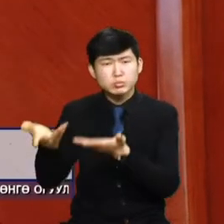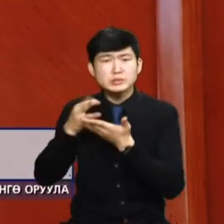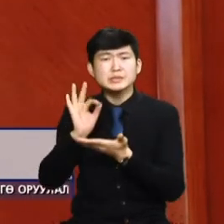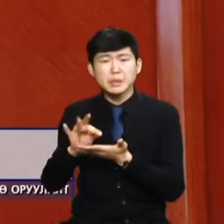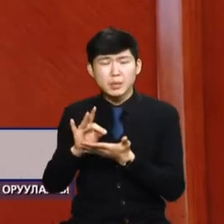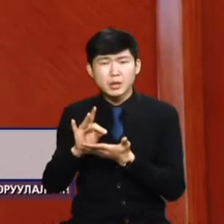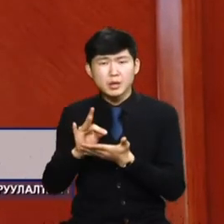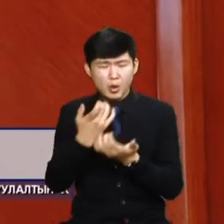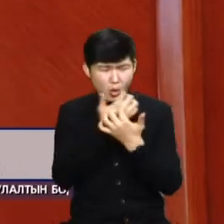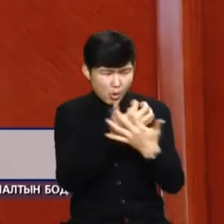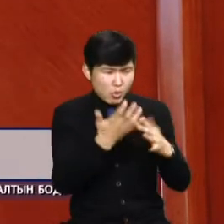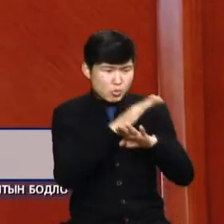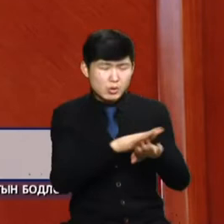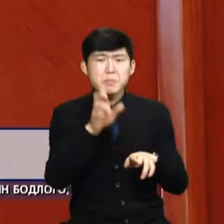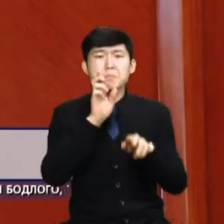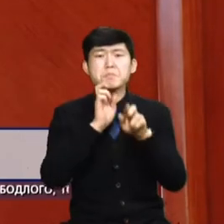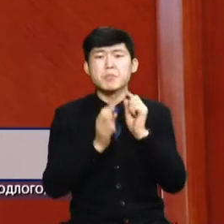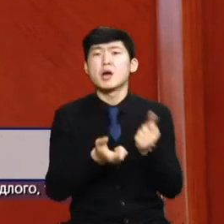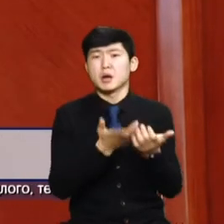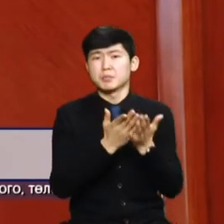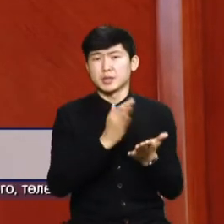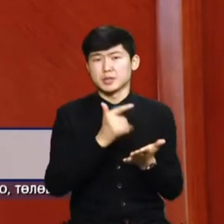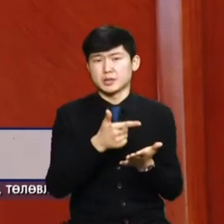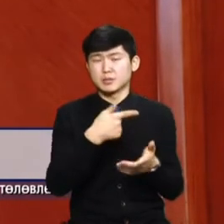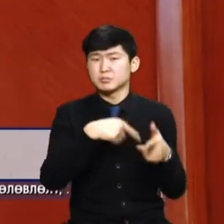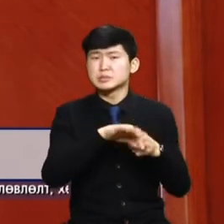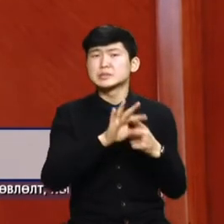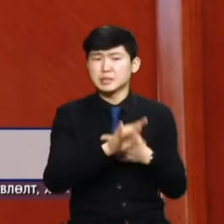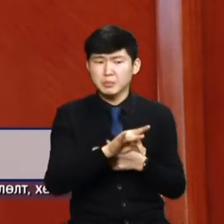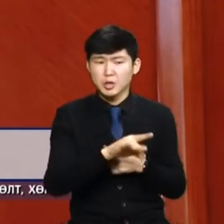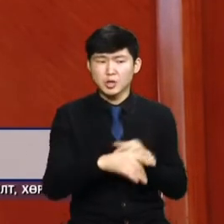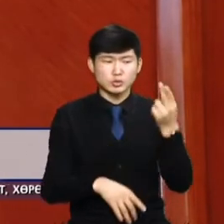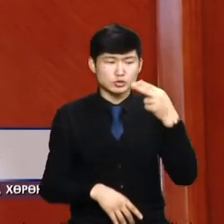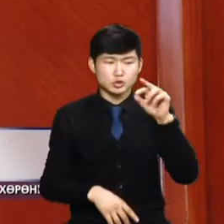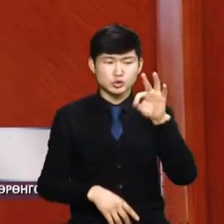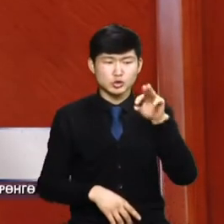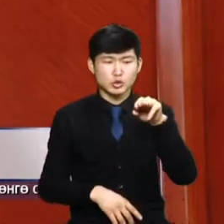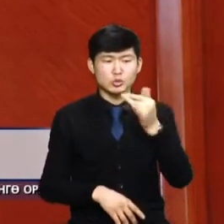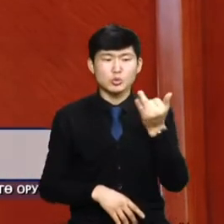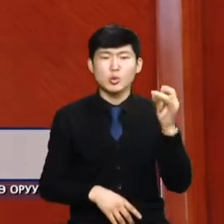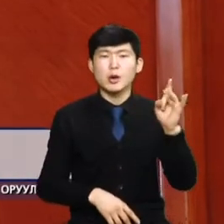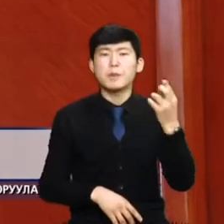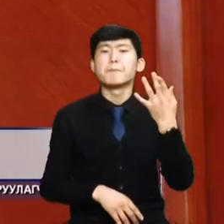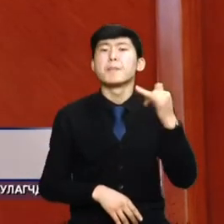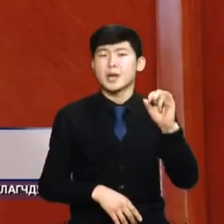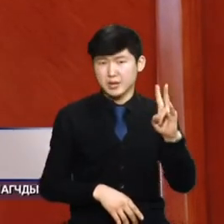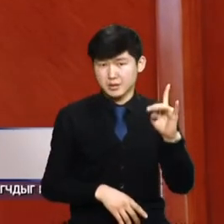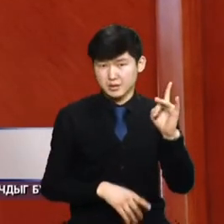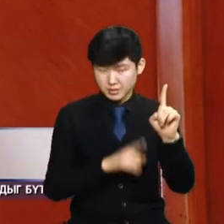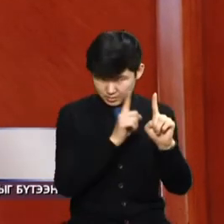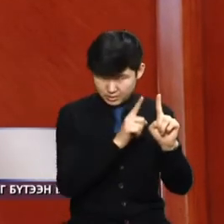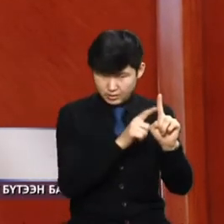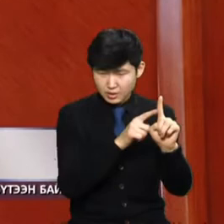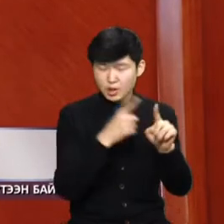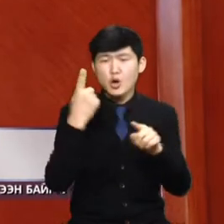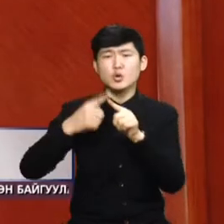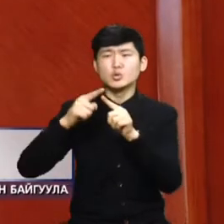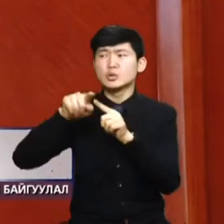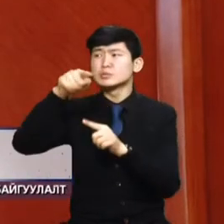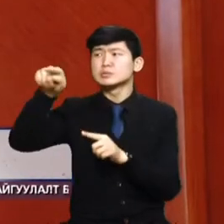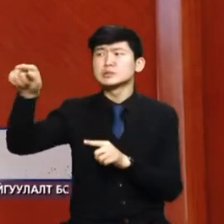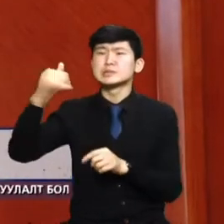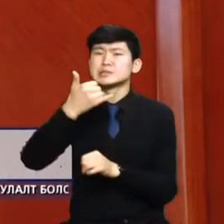олон одоорлог бүлгийн хүүхдүүд бол их хүндрэл гарддаг. За тухайлбал одоо нэгдүгээр бол дотор байрны хүүхдүүд байгаа. За хоёрдоор нь одоо хөдөө орон нутгийн одоо зарим